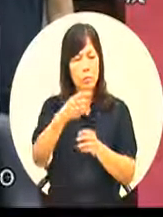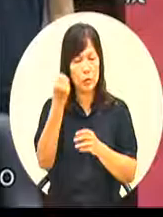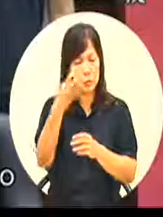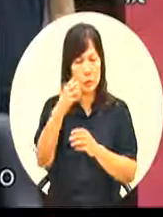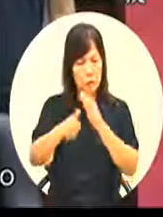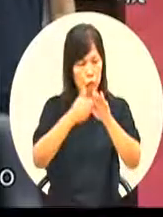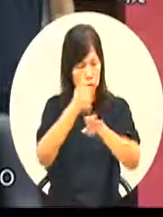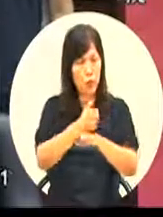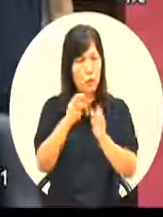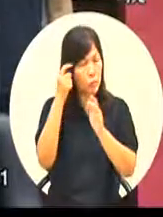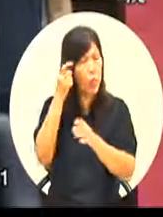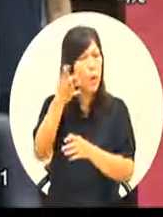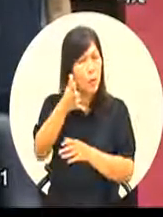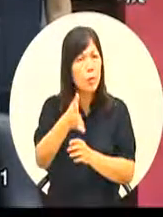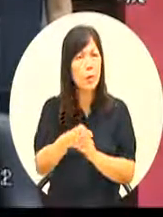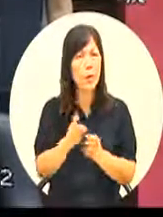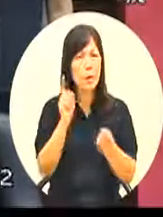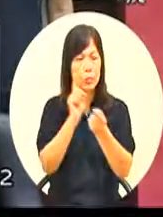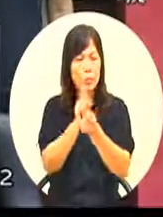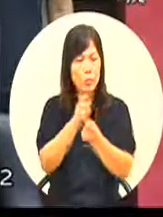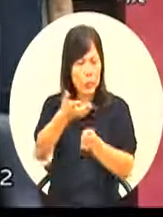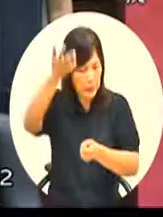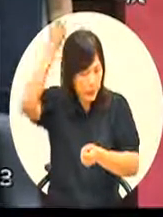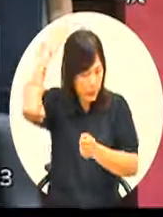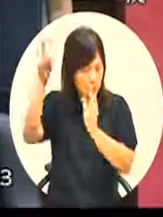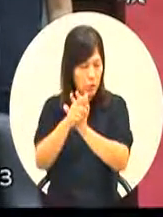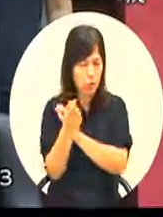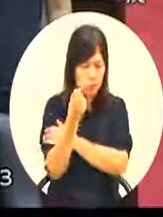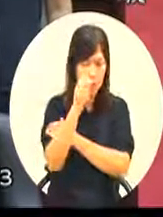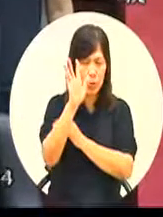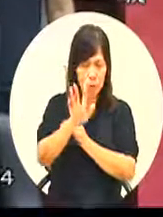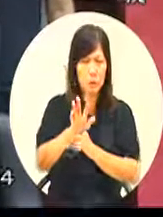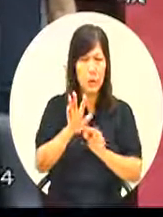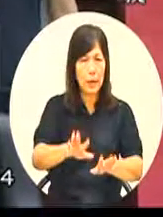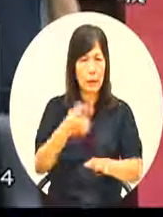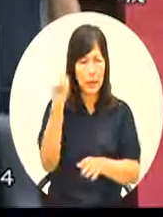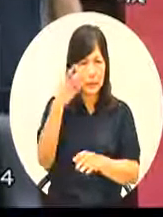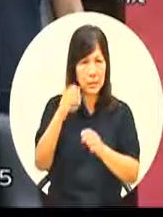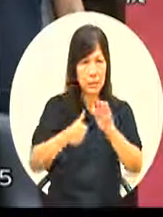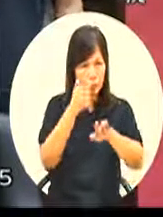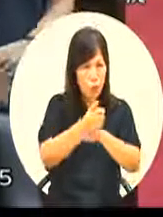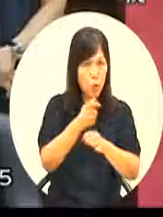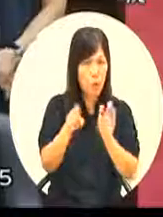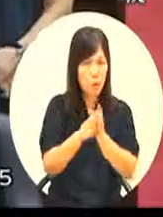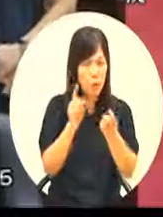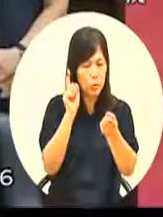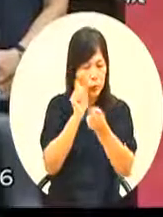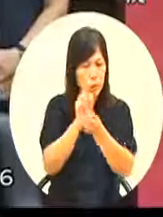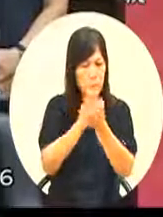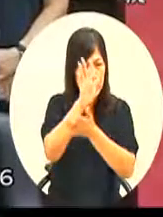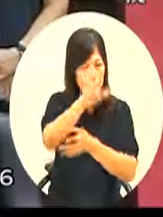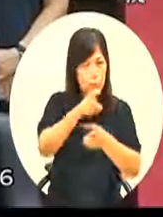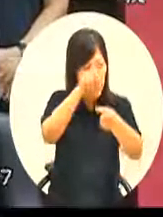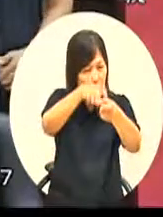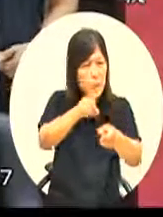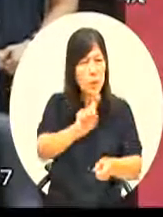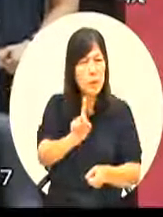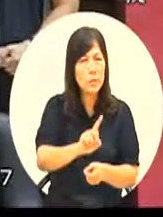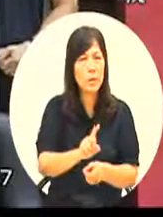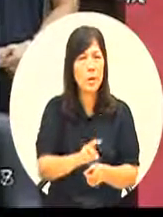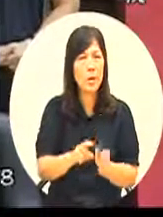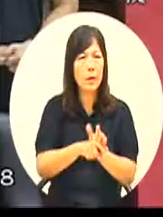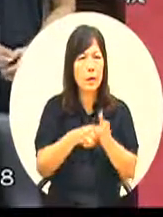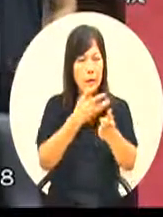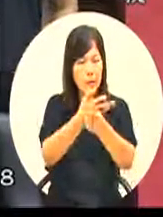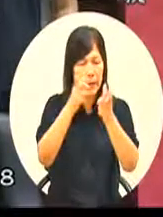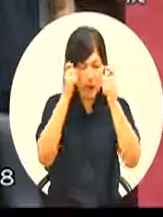想请教一下你对过去空大这么的努力，那以及新校长来未来对空大有什么新的气象可以带给我们